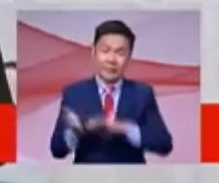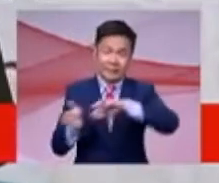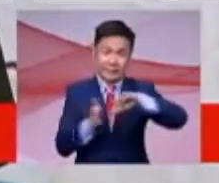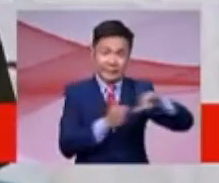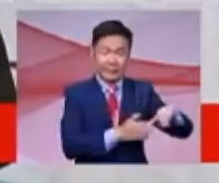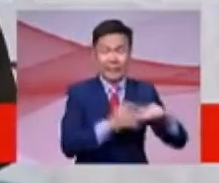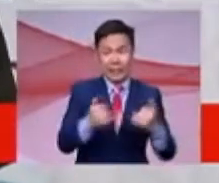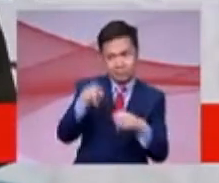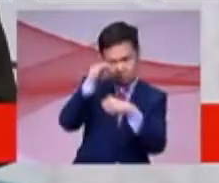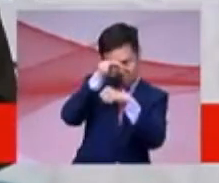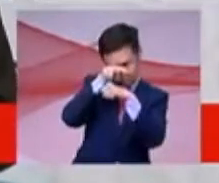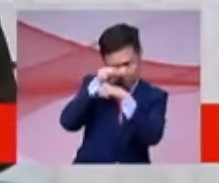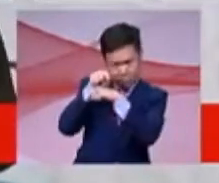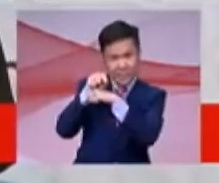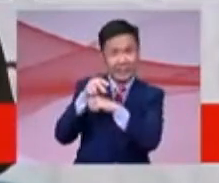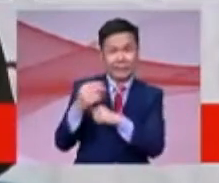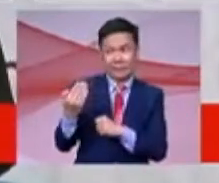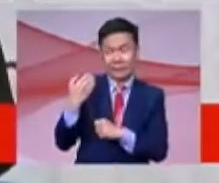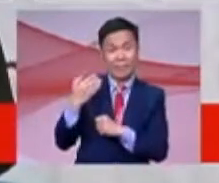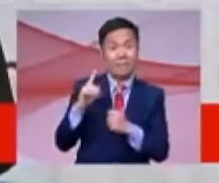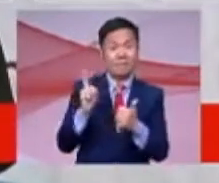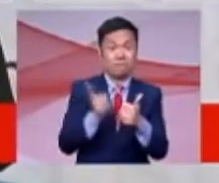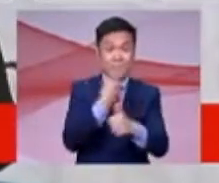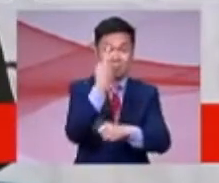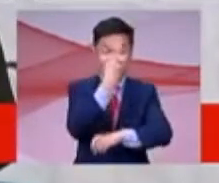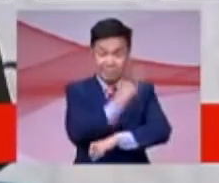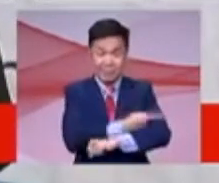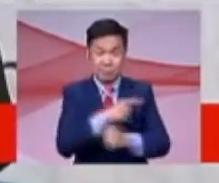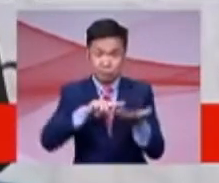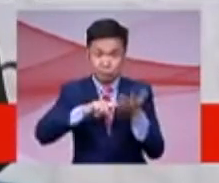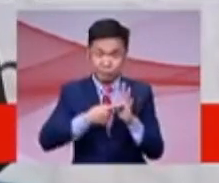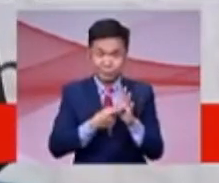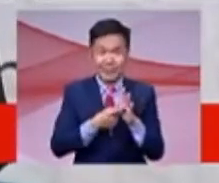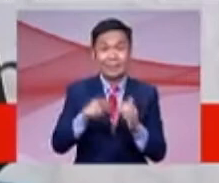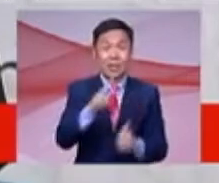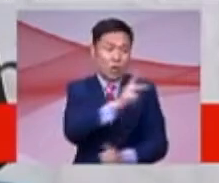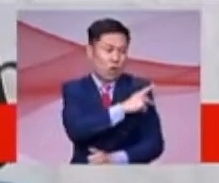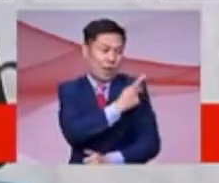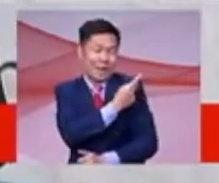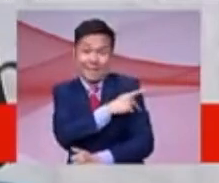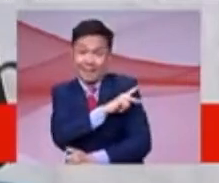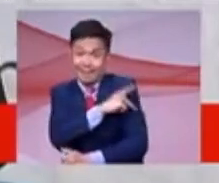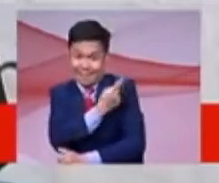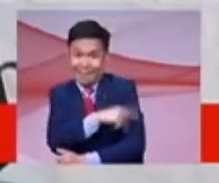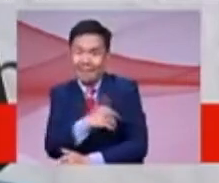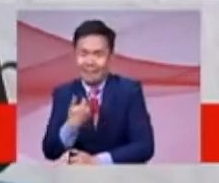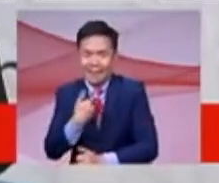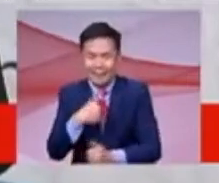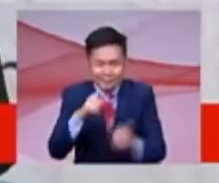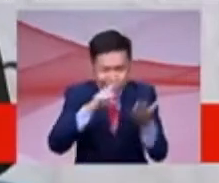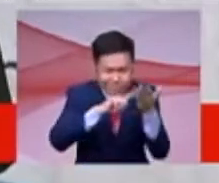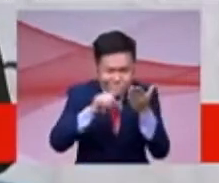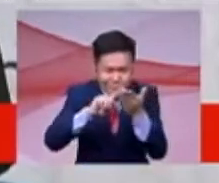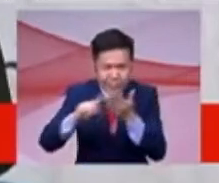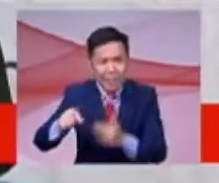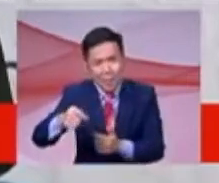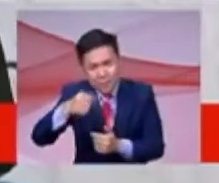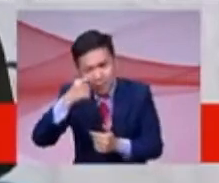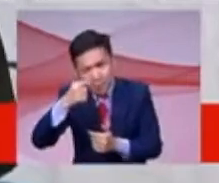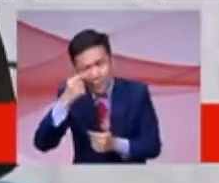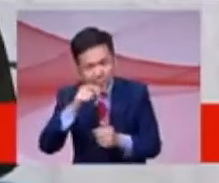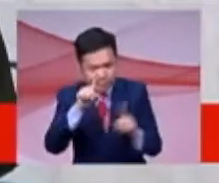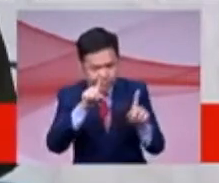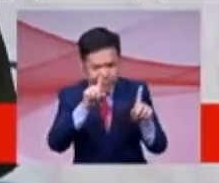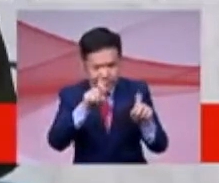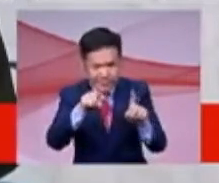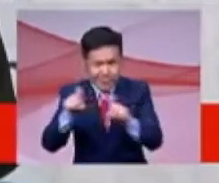jalankan, iaitu daripada hari pertama lagi untuk klinik-klinik sentinel, kita akan jalankan sampling dan kita